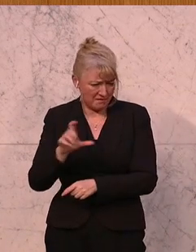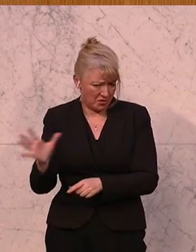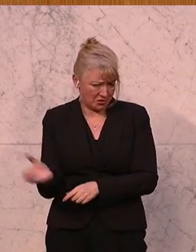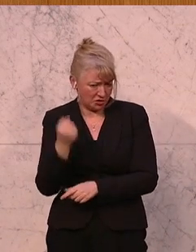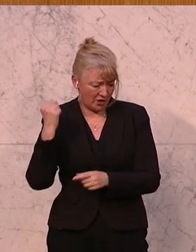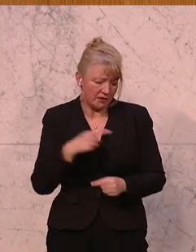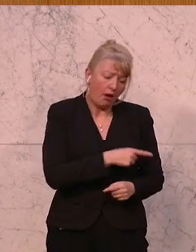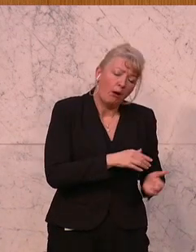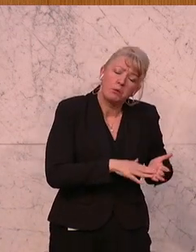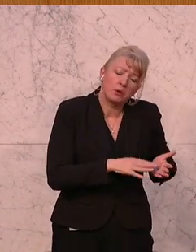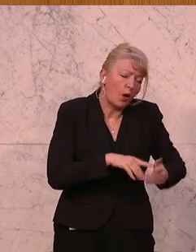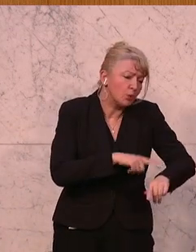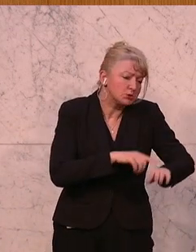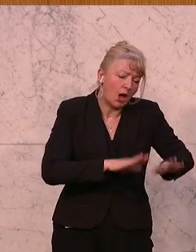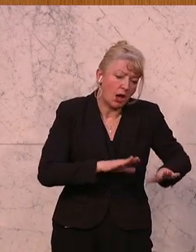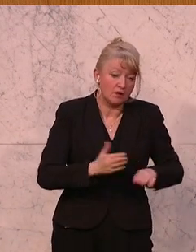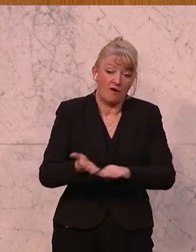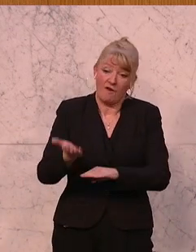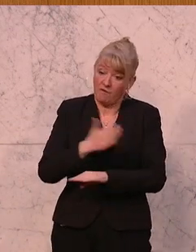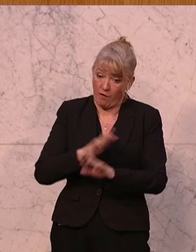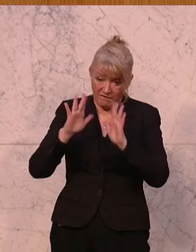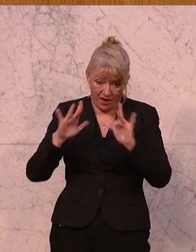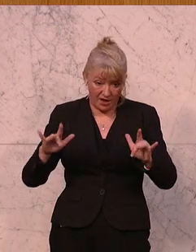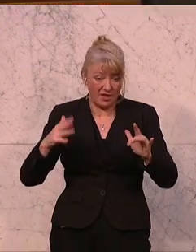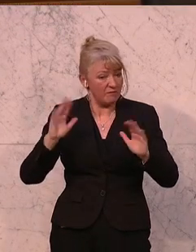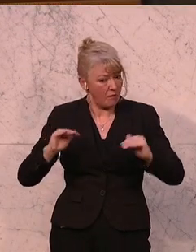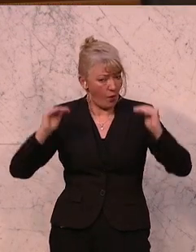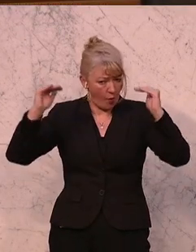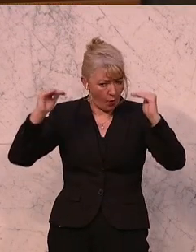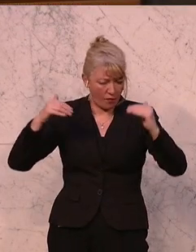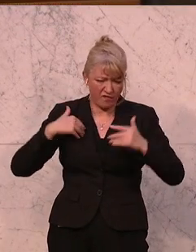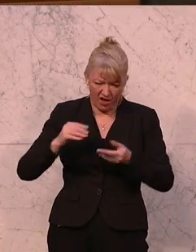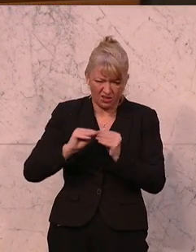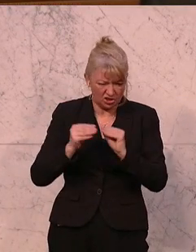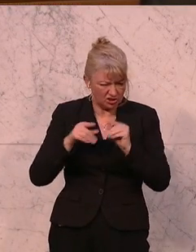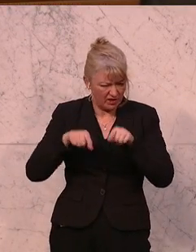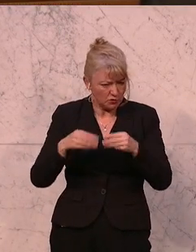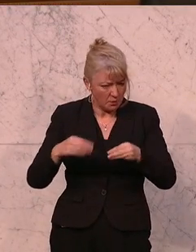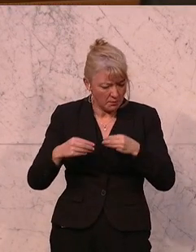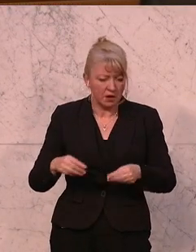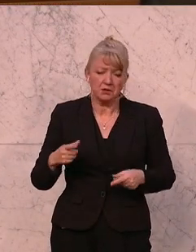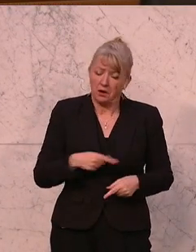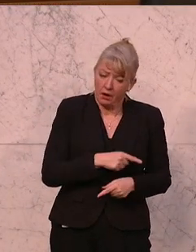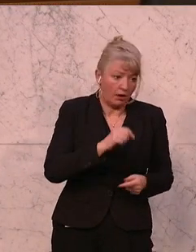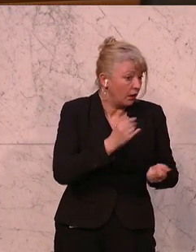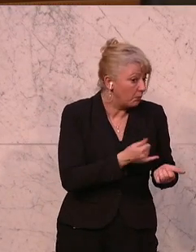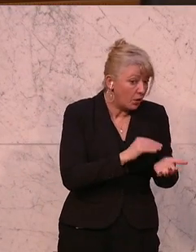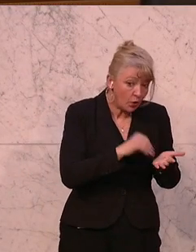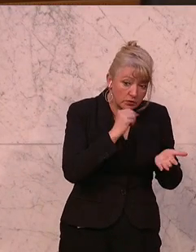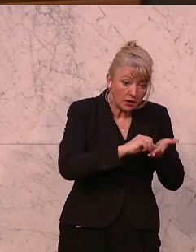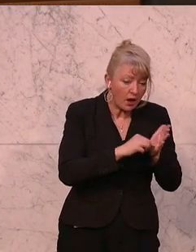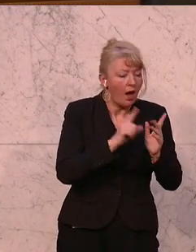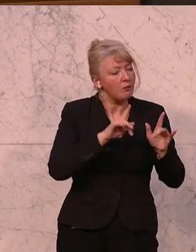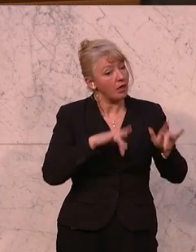noch ein bisschen Zeit. Vor Weihnachten, nachdem die Preise ja weiter hochgeblieben sind im Supermarkt, hat er gesagt, er hat noch immer keine App, aber er hat einen